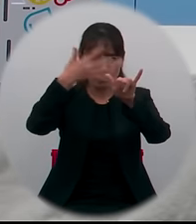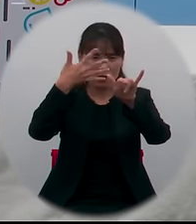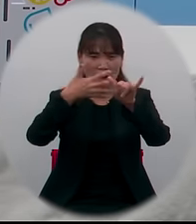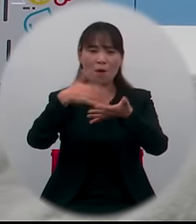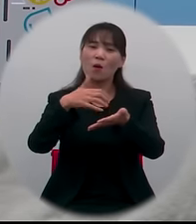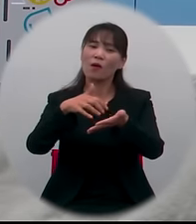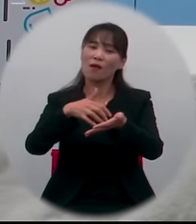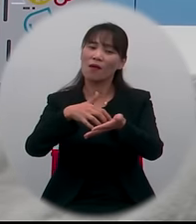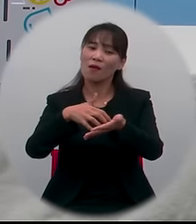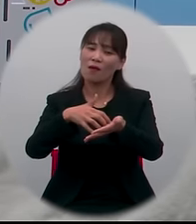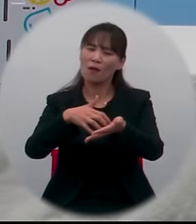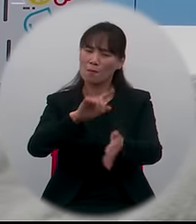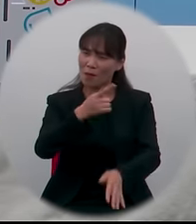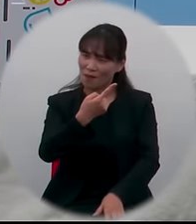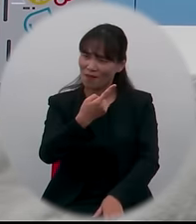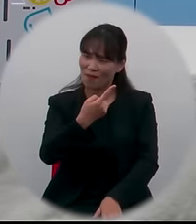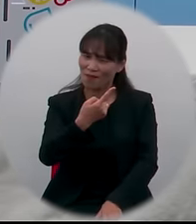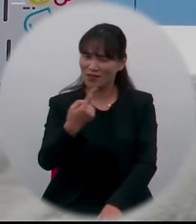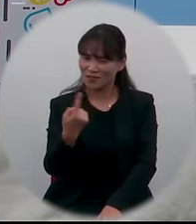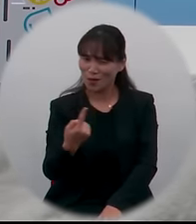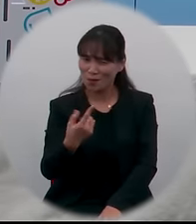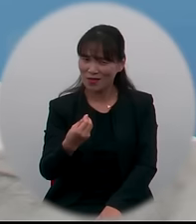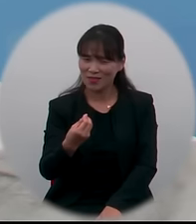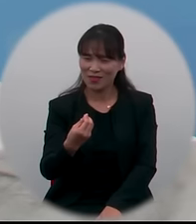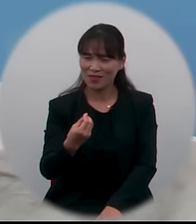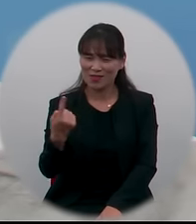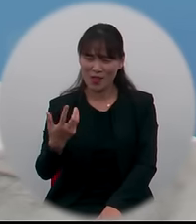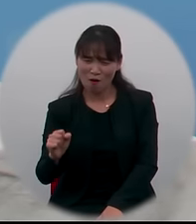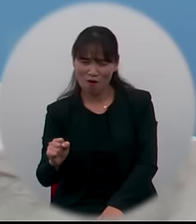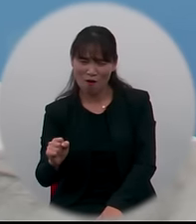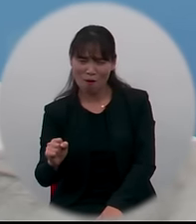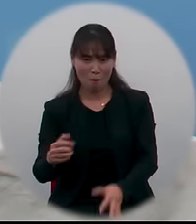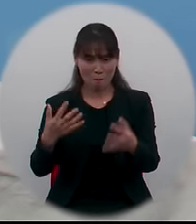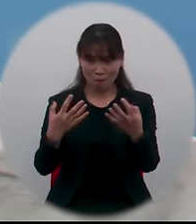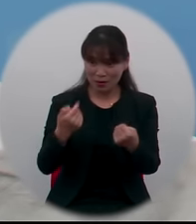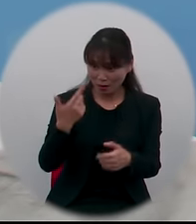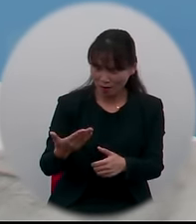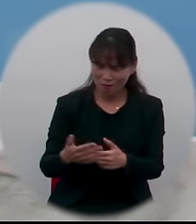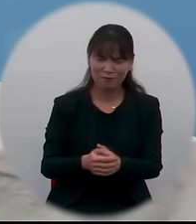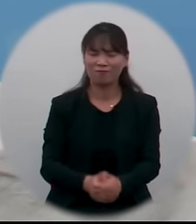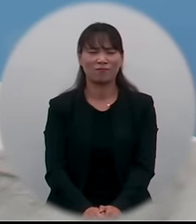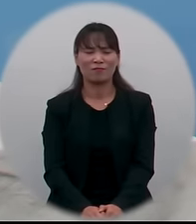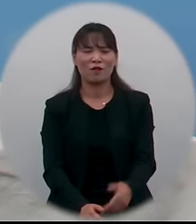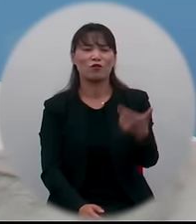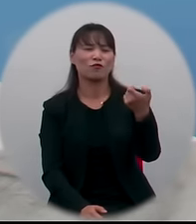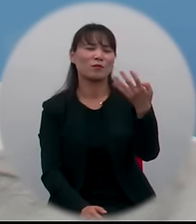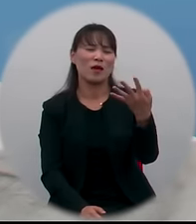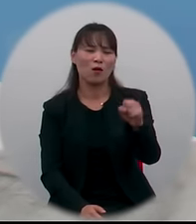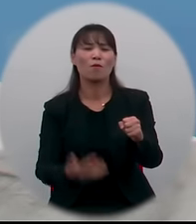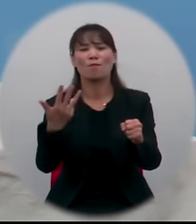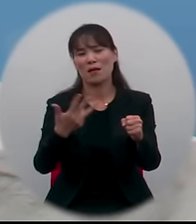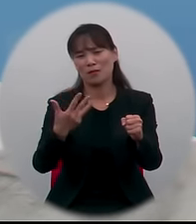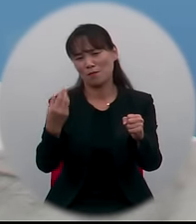생각하세요 100개 천만 개 1억 개 어우 맞나요 64억 8천만 개 영상이 매일